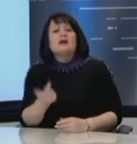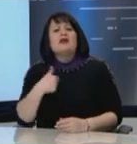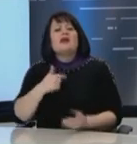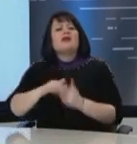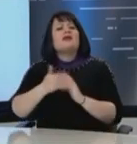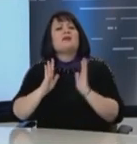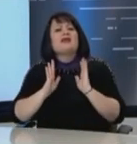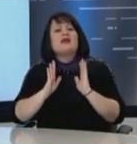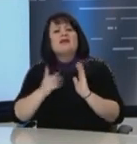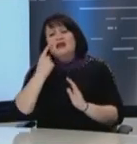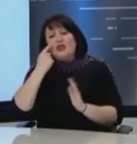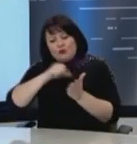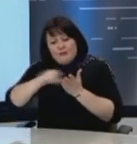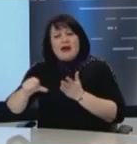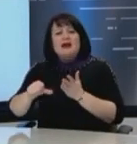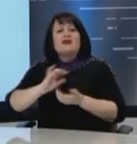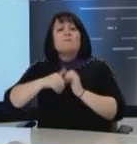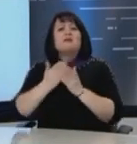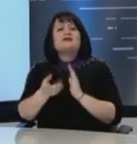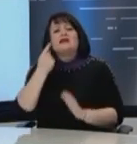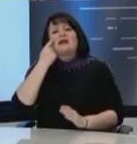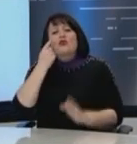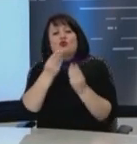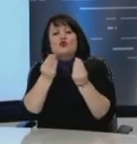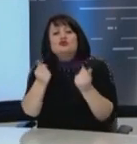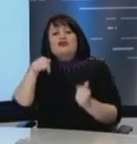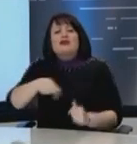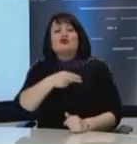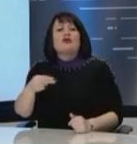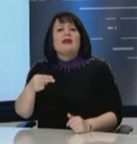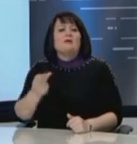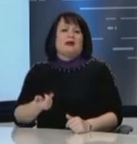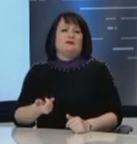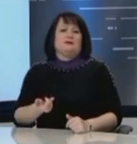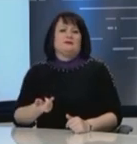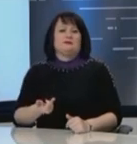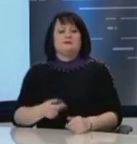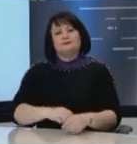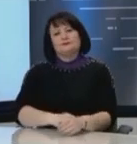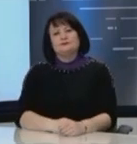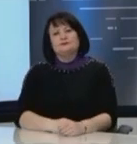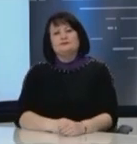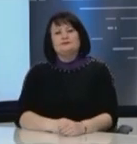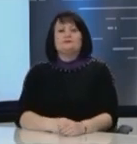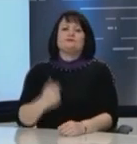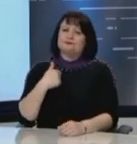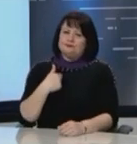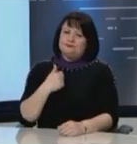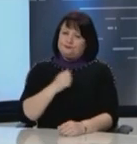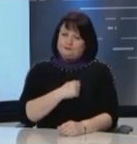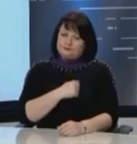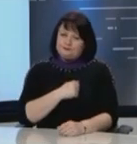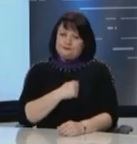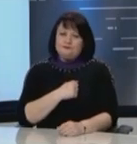μας ενδιαφέρει να δούμε για την παραγραφή. Μας ενδιαφέρει να δούμε την ουσία της υπόθεσης. Για μας, λοιπόν,